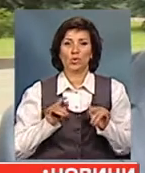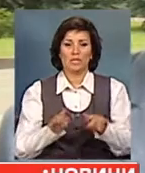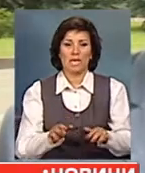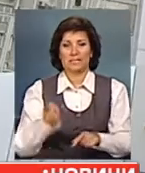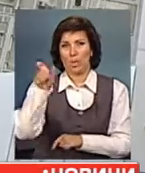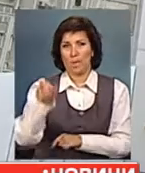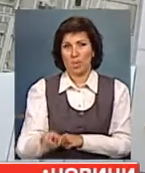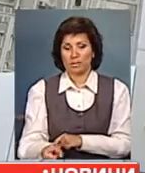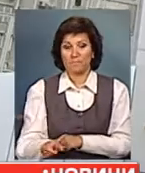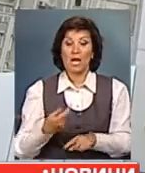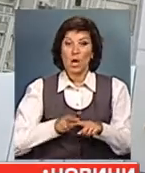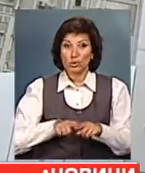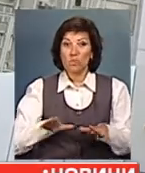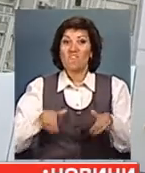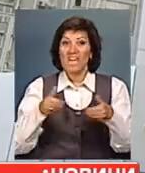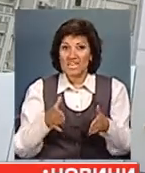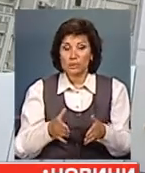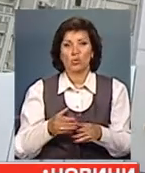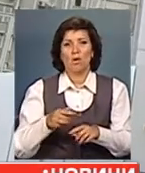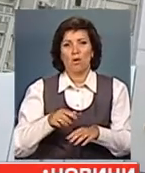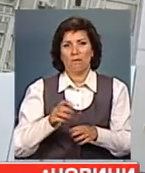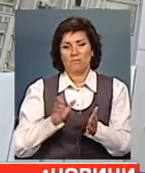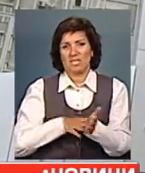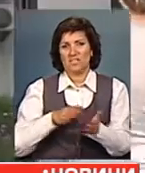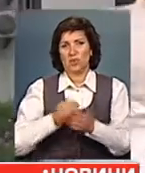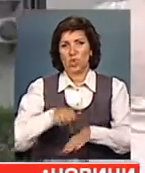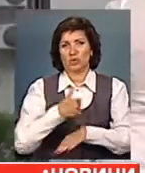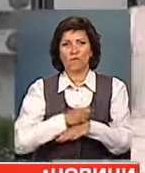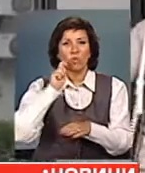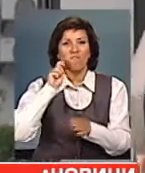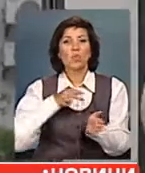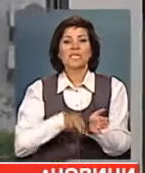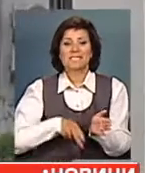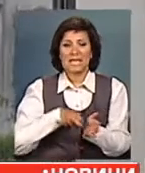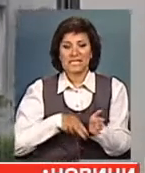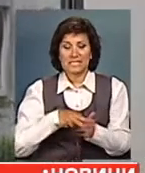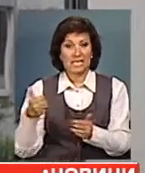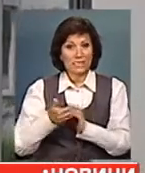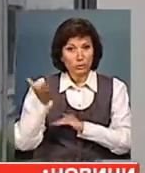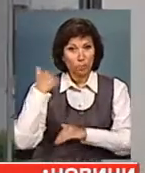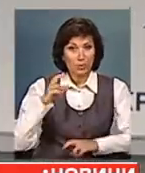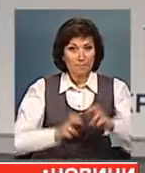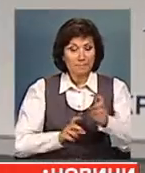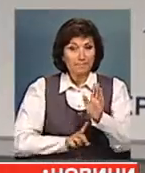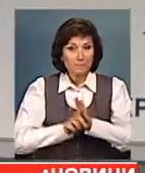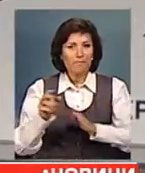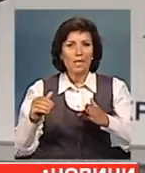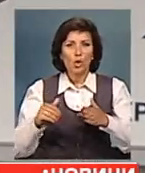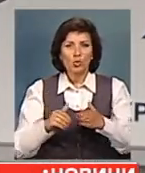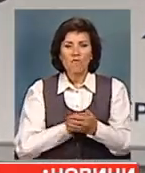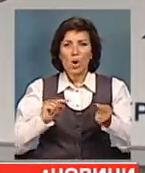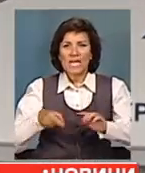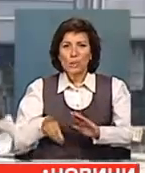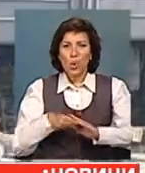даного громадянина. Цю ж версію викрадення називають основною в «Укрзалізниці». Пояснюють, тиждень тому на підприємстві започаткували нову